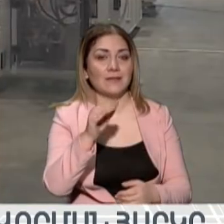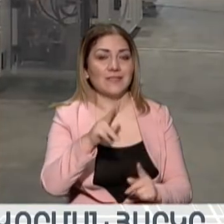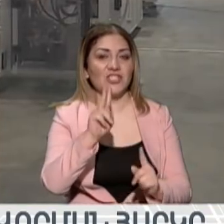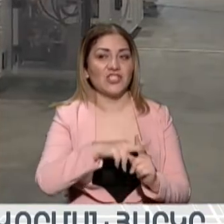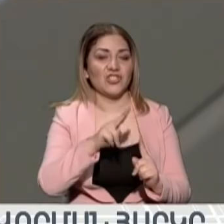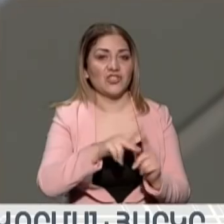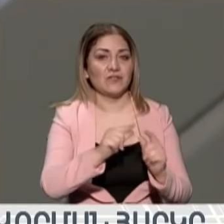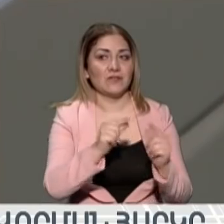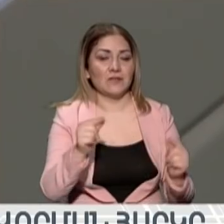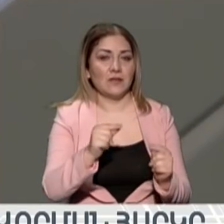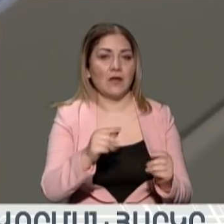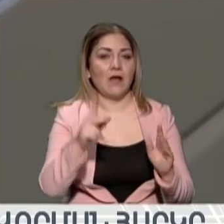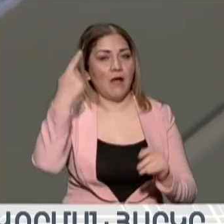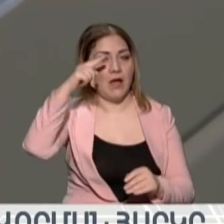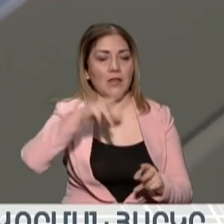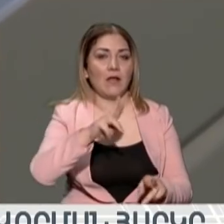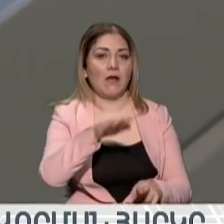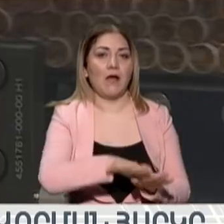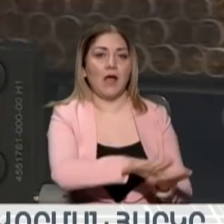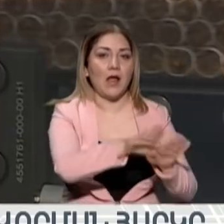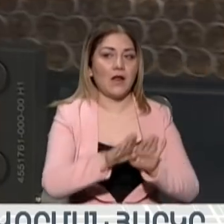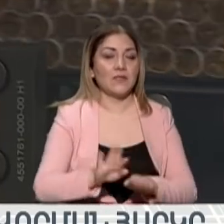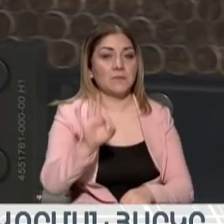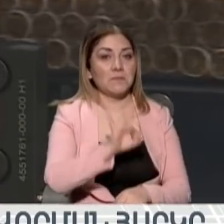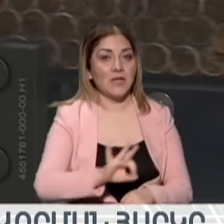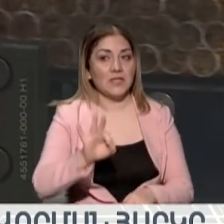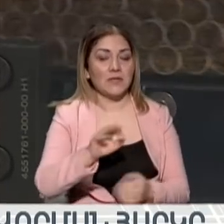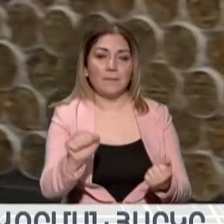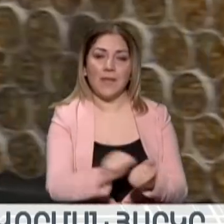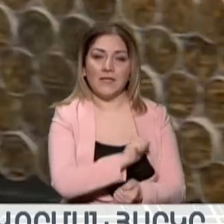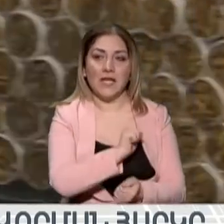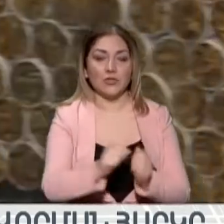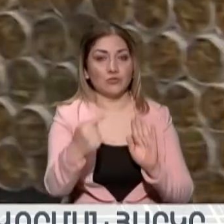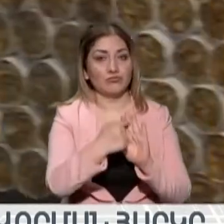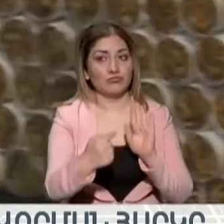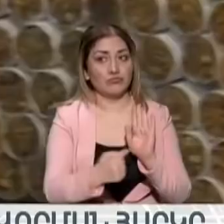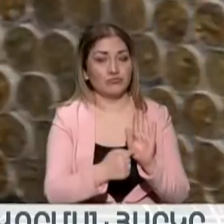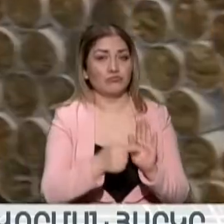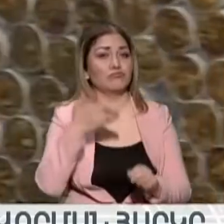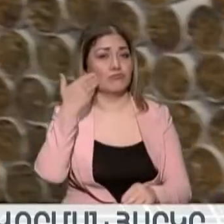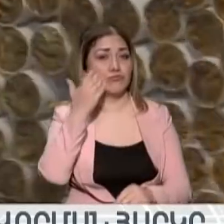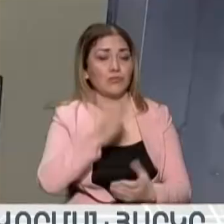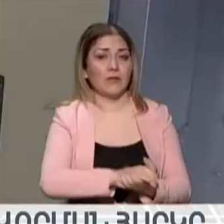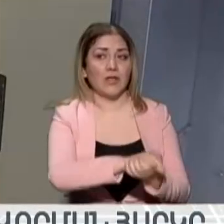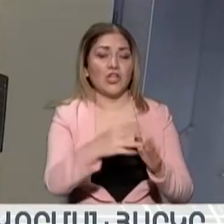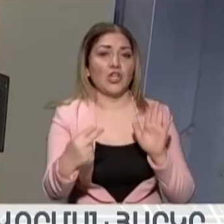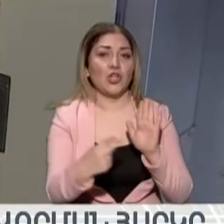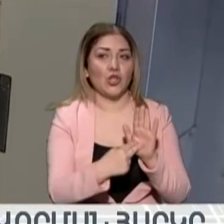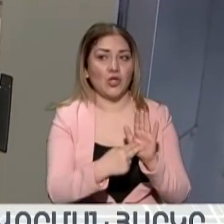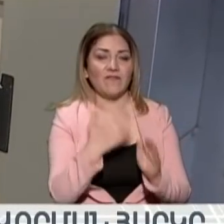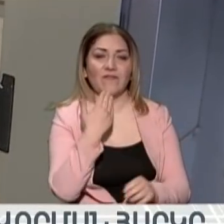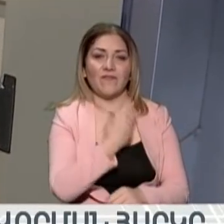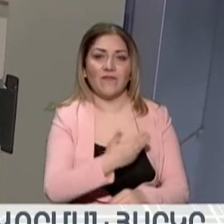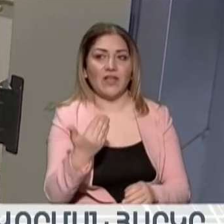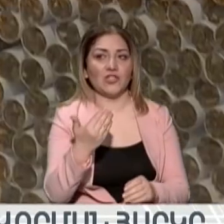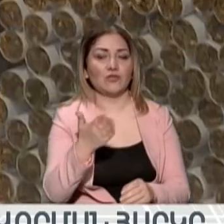հարկը ներդաշնակեցնելու մասին է։ Ֆինանսների փոխնախարարը նշել է, փաստաթղթի դրույթները ճկունեն լինելու եւ միասնական դրույքաչափը